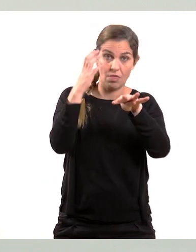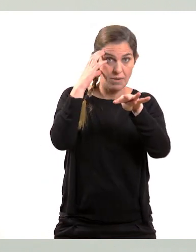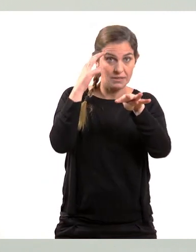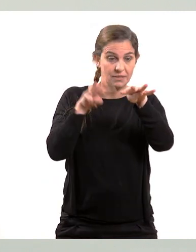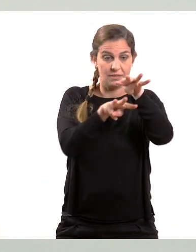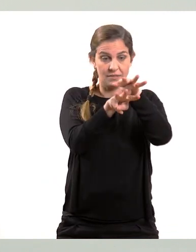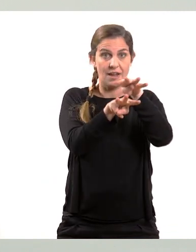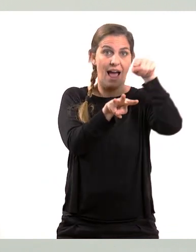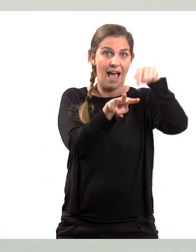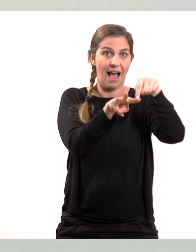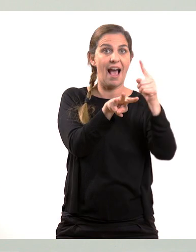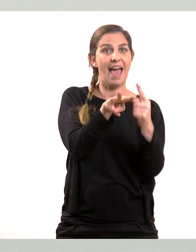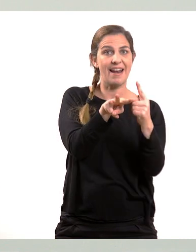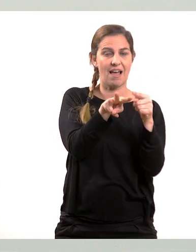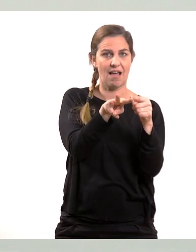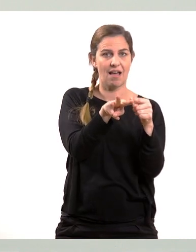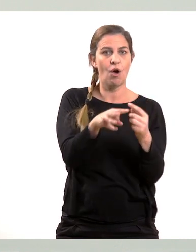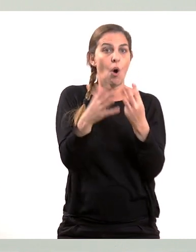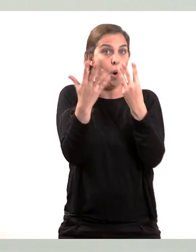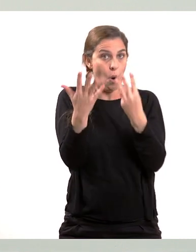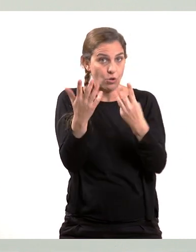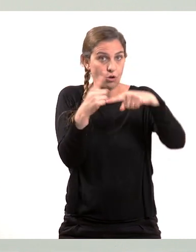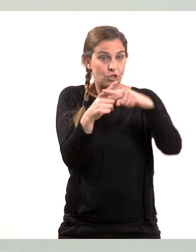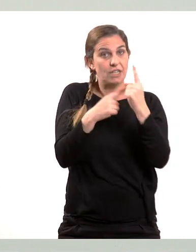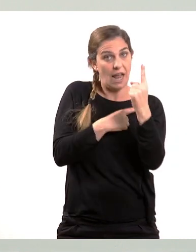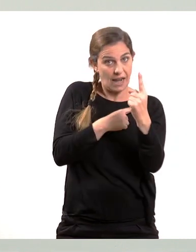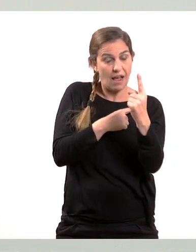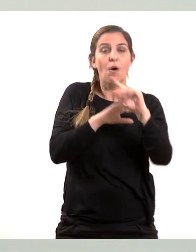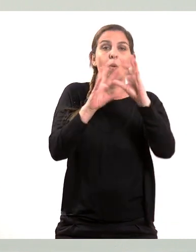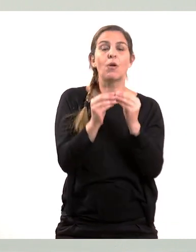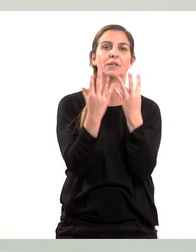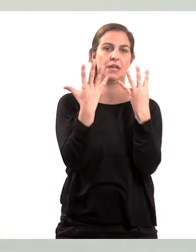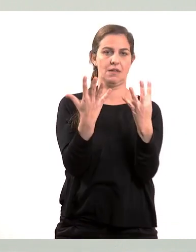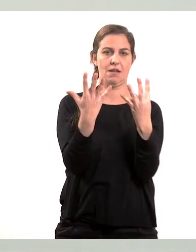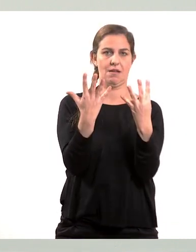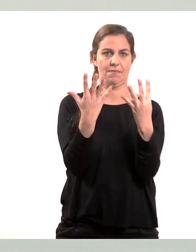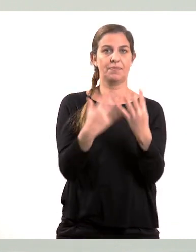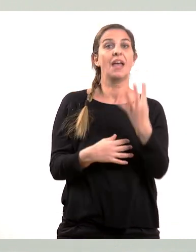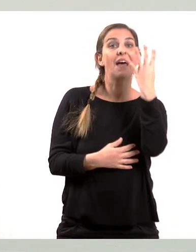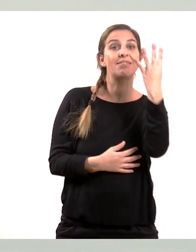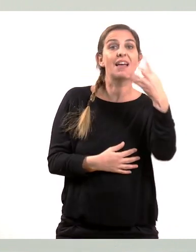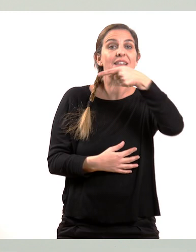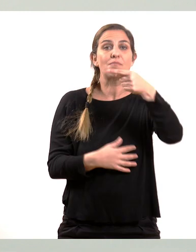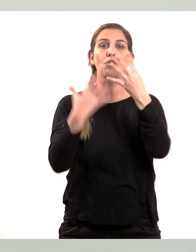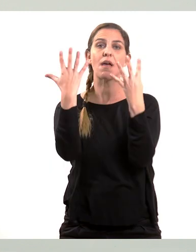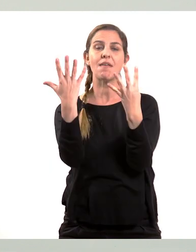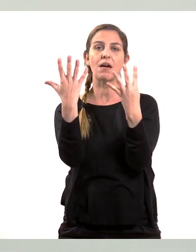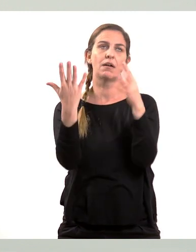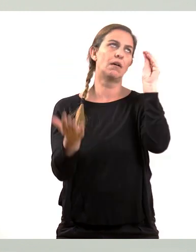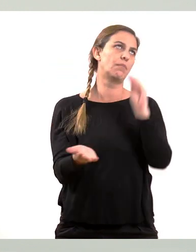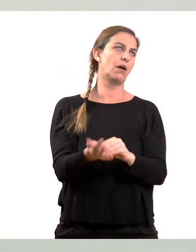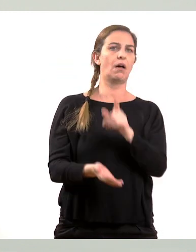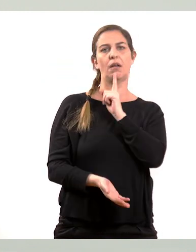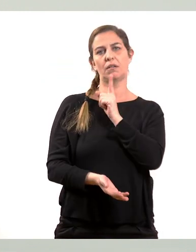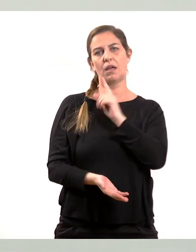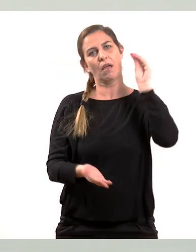Εδώ. Το 8 τώρα έγινε 9. 8 και 1, 9. 9 από 4, πάλι τα ίδια.